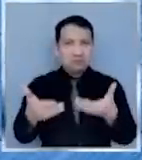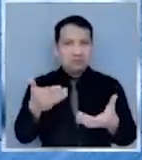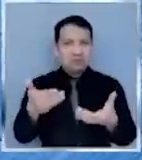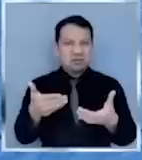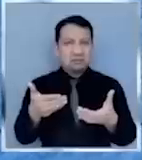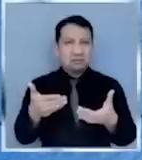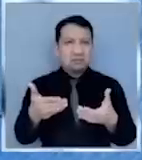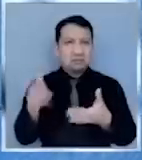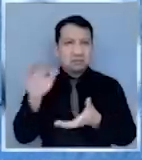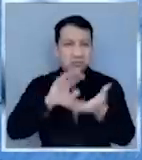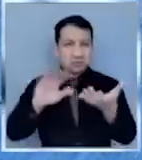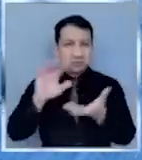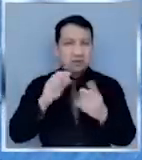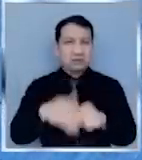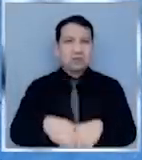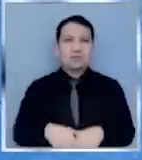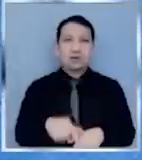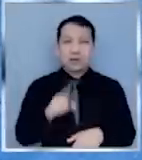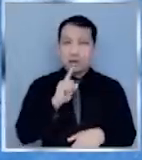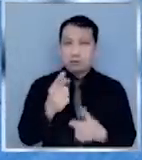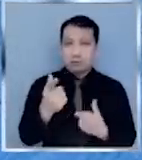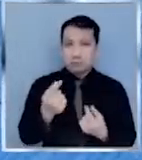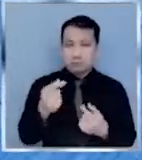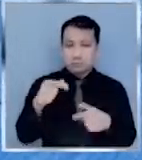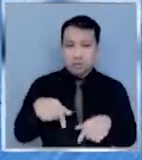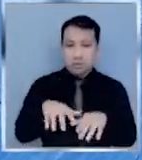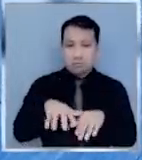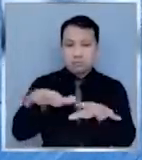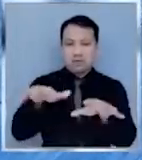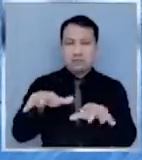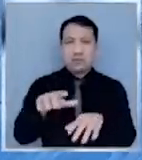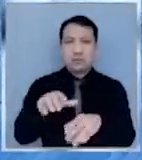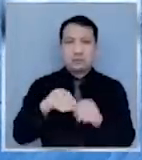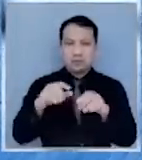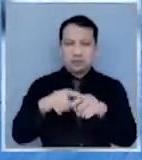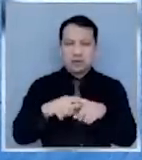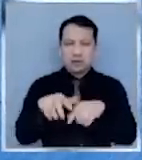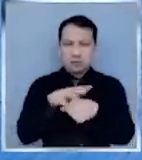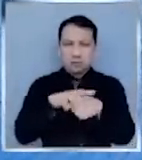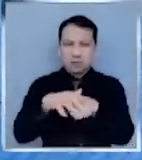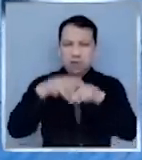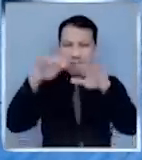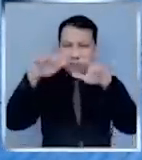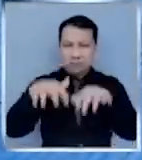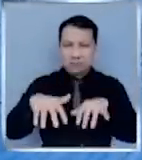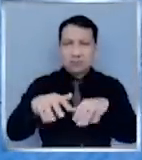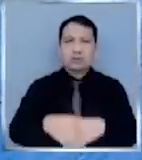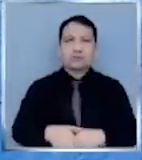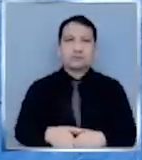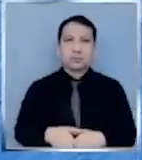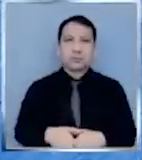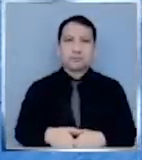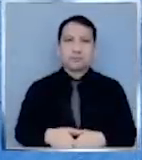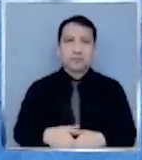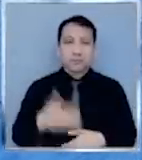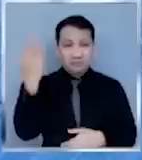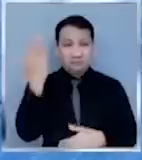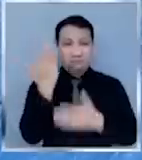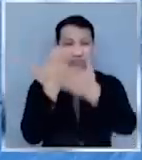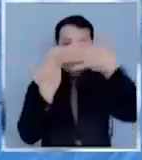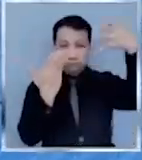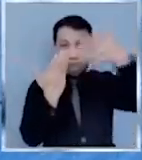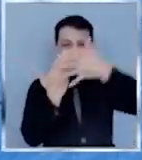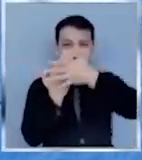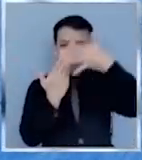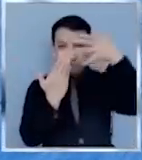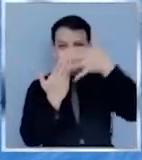bagyo. Nakakaapekto rin sa bansa ang localized thunderstorms at northeast monsoon o hanging amihan